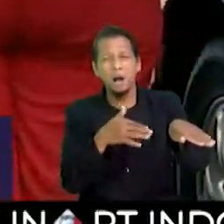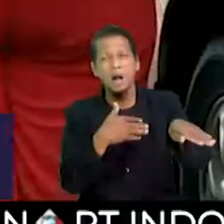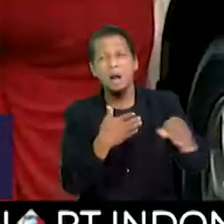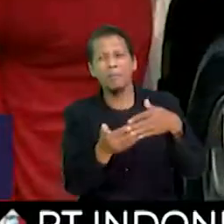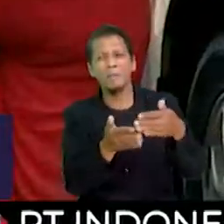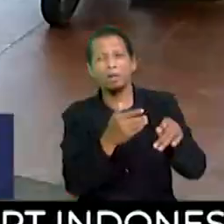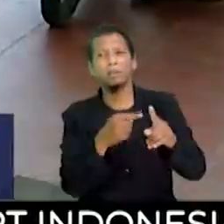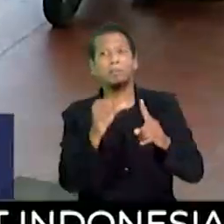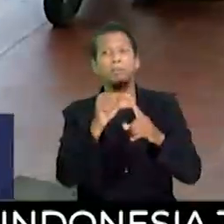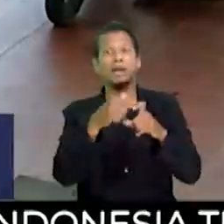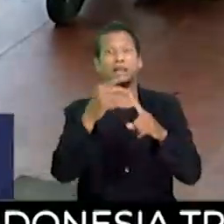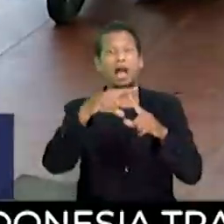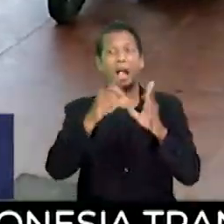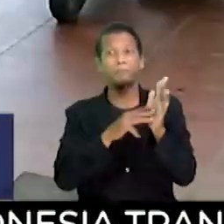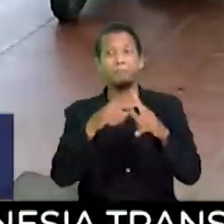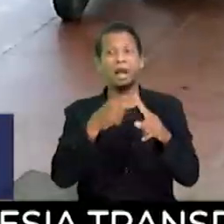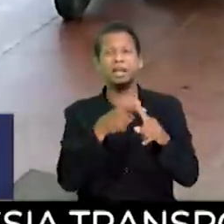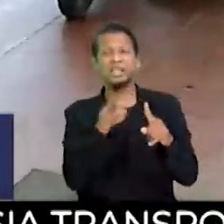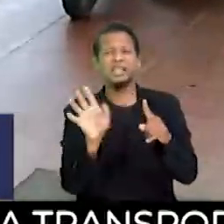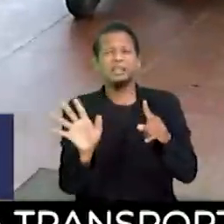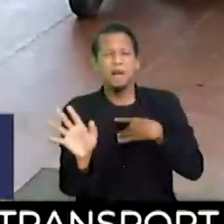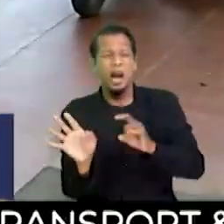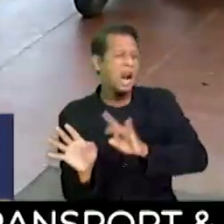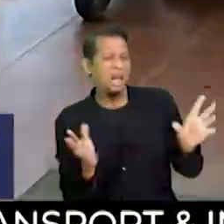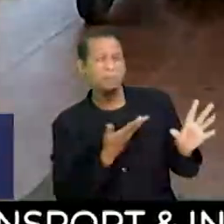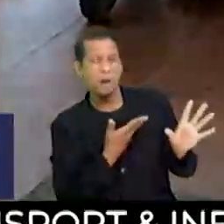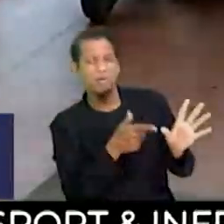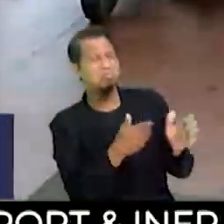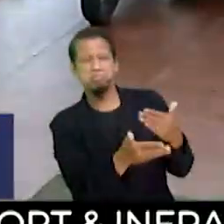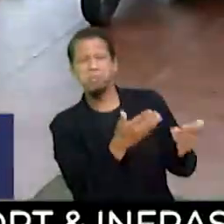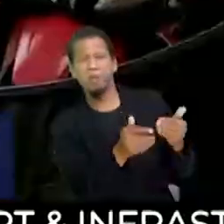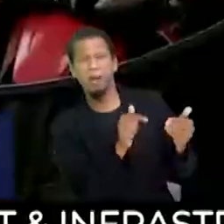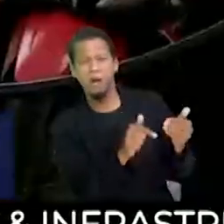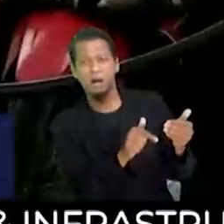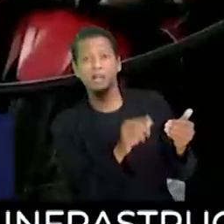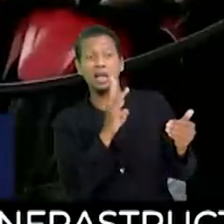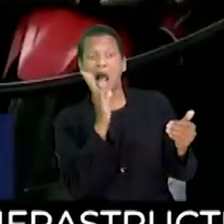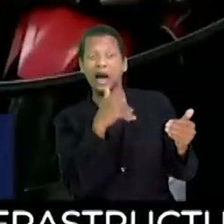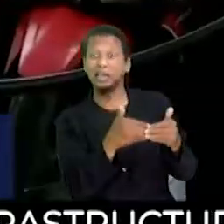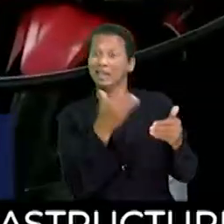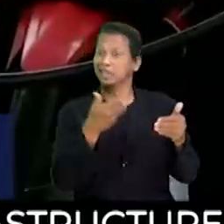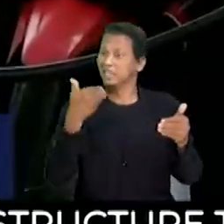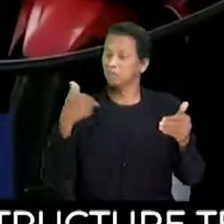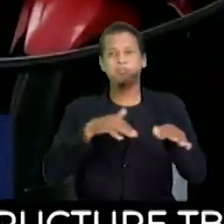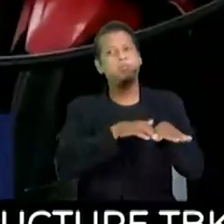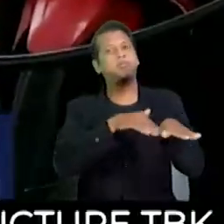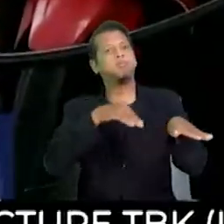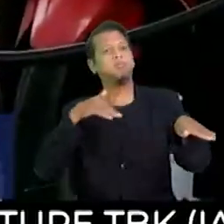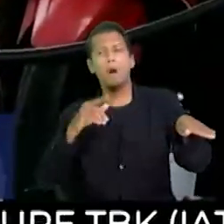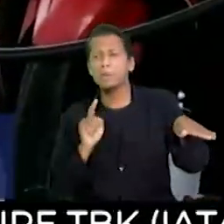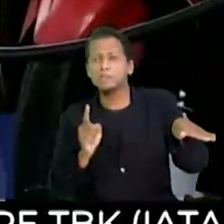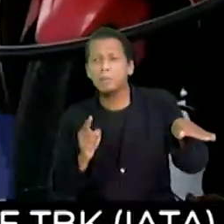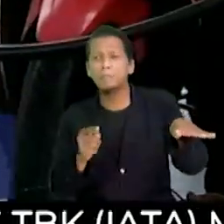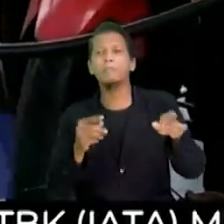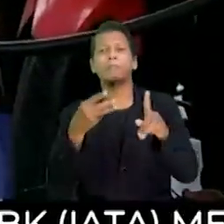Pertalite. Membludaknya antrian kendaraan sudah terjadi 3 hari terakhir akibat berkurangnya pasokan BBM. Kelangkaan BBM